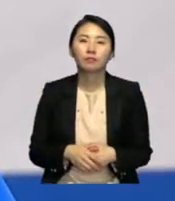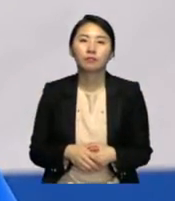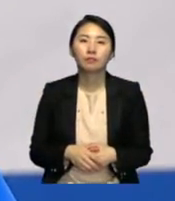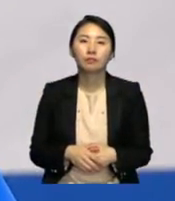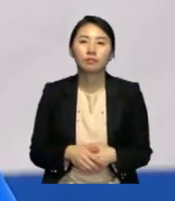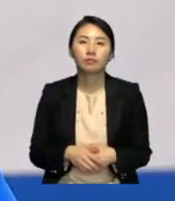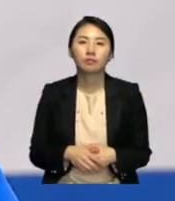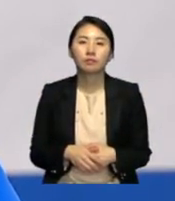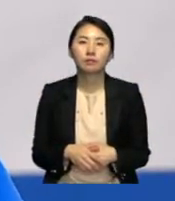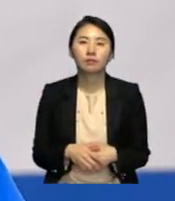tv 김대영 입니다